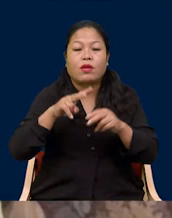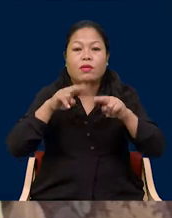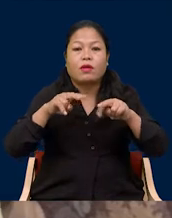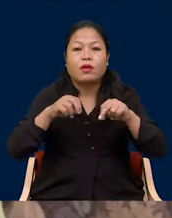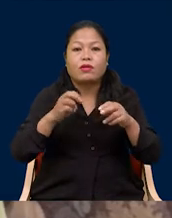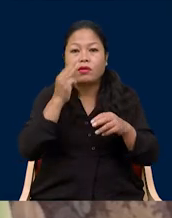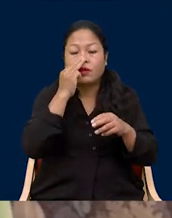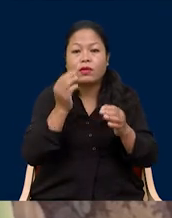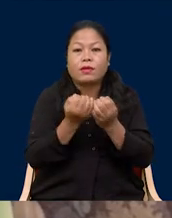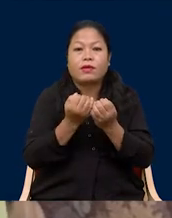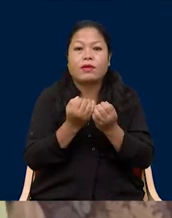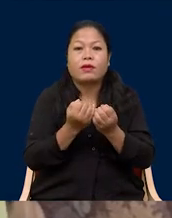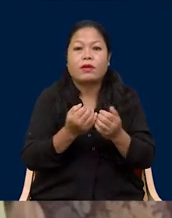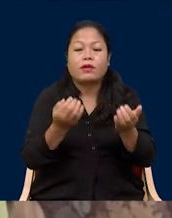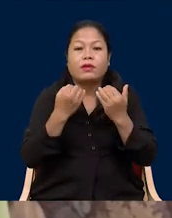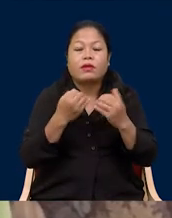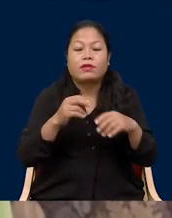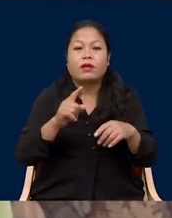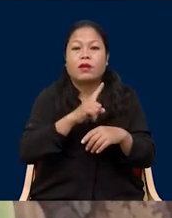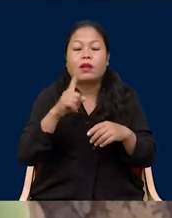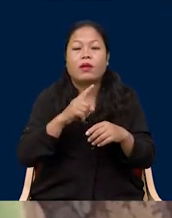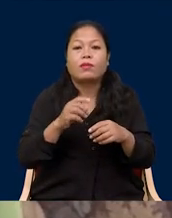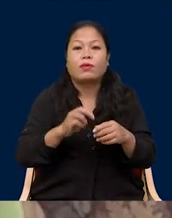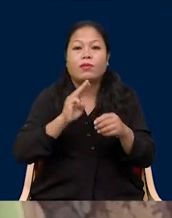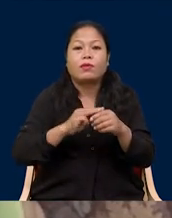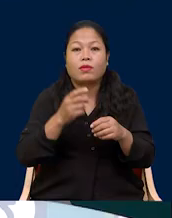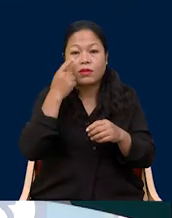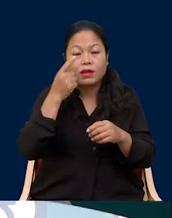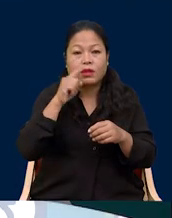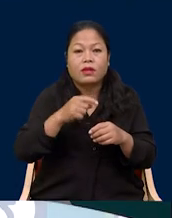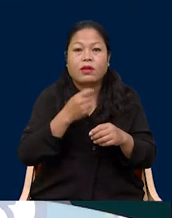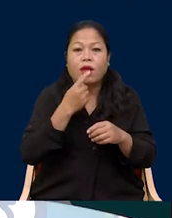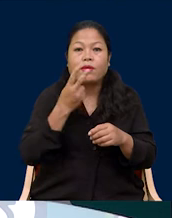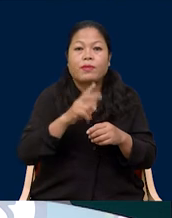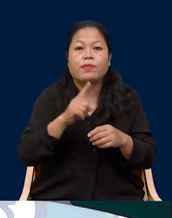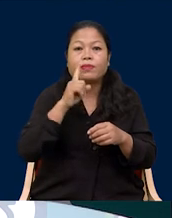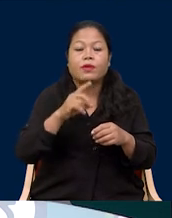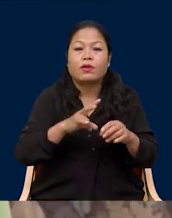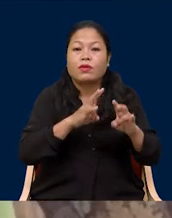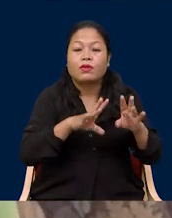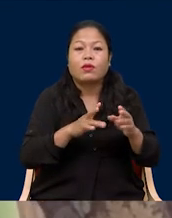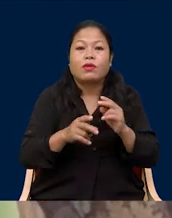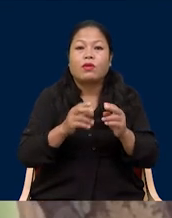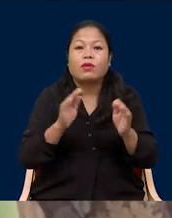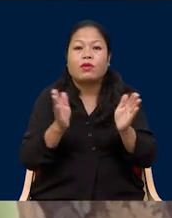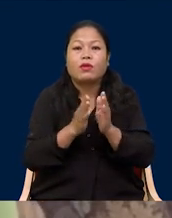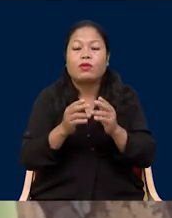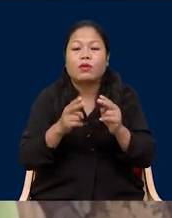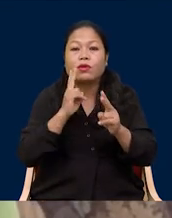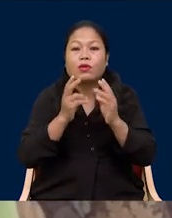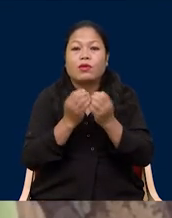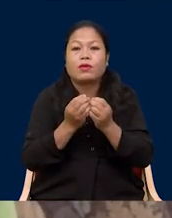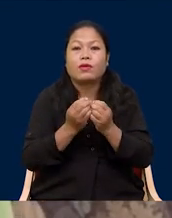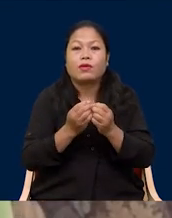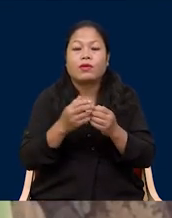परिवर्तनलाई लिएर हुने अनुसन्धानमा सिक्नको लागि राम्रो अवसर देख्छु। यति भन्दा भन्दै एउटा छुटाउन नहुने कुरा चाहिँ म के